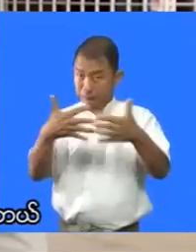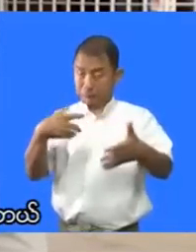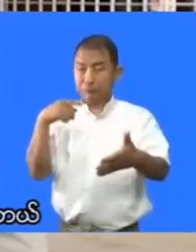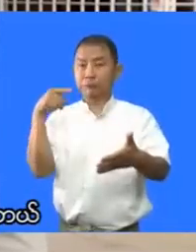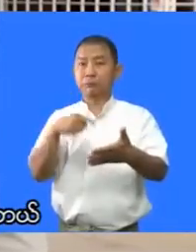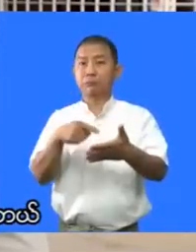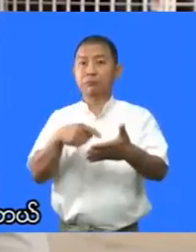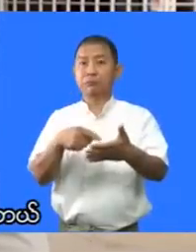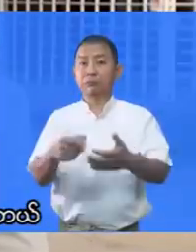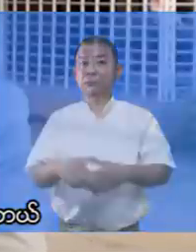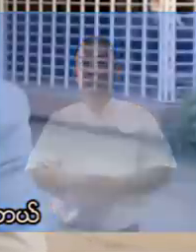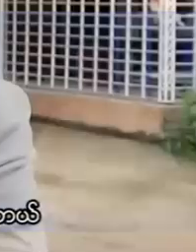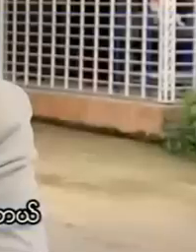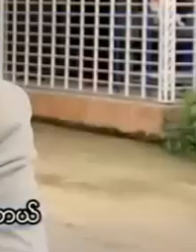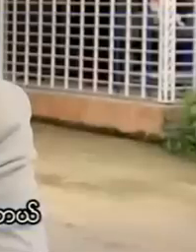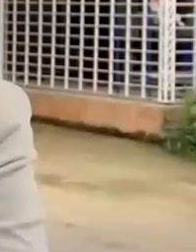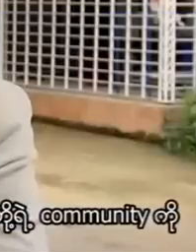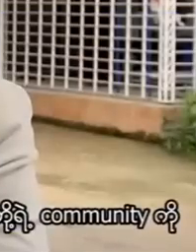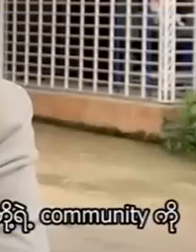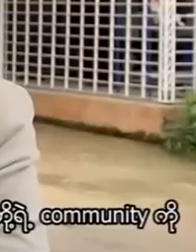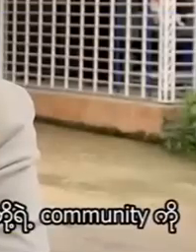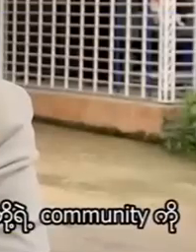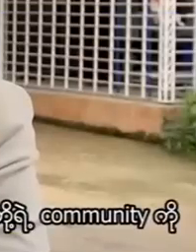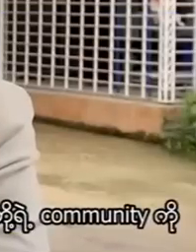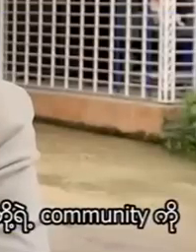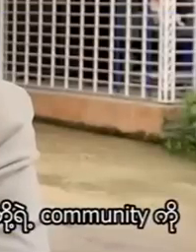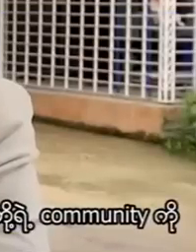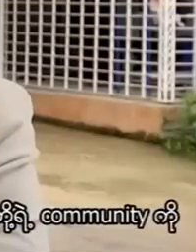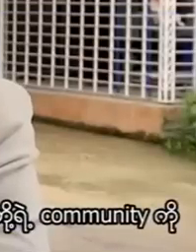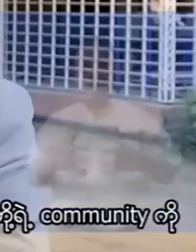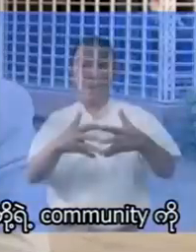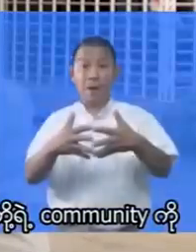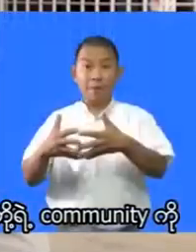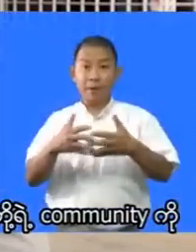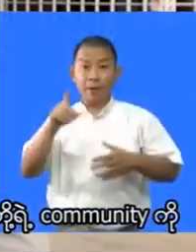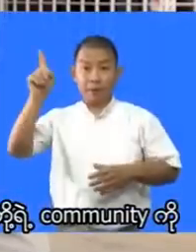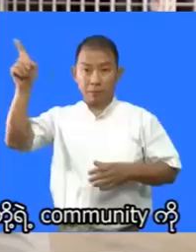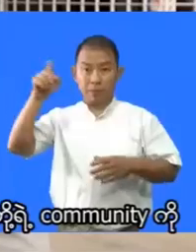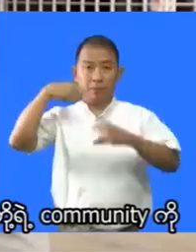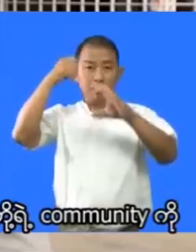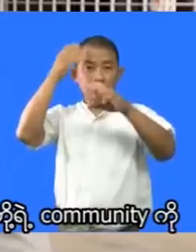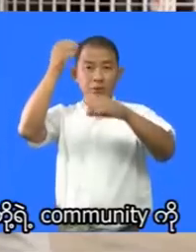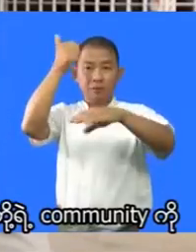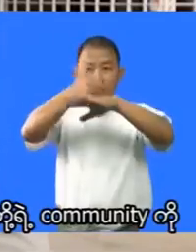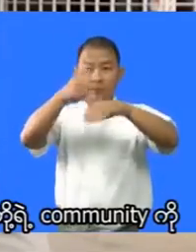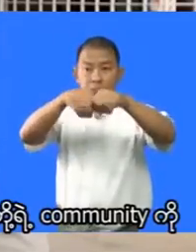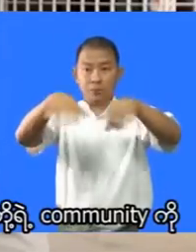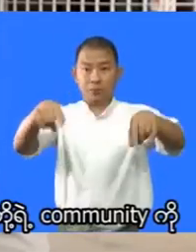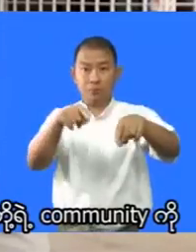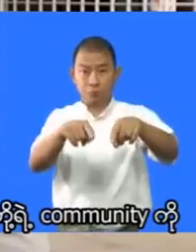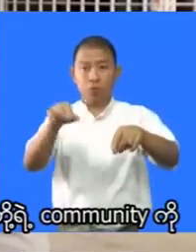တွေကတေးချလော်ယာအစင်းနဲ့ union ကလည်းအရေးကြီးတယ်မြန်မာမှာရှိနေတဲ့ရုပ်ရှင်အစည်းအုံးဆိုတာဟာ